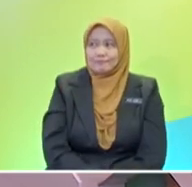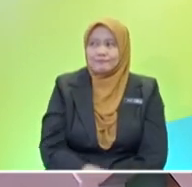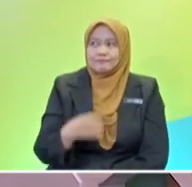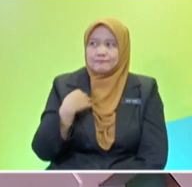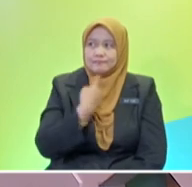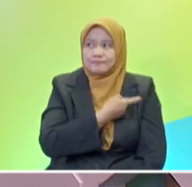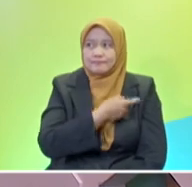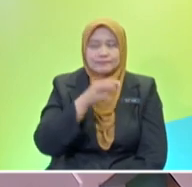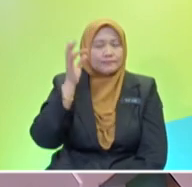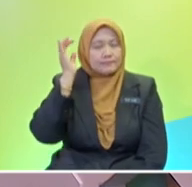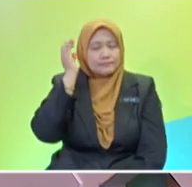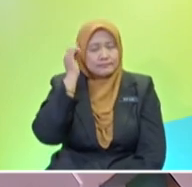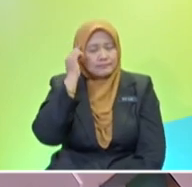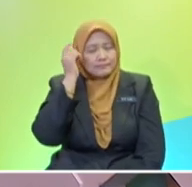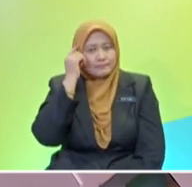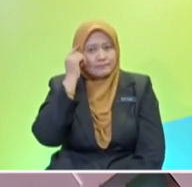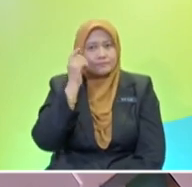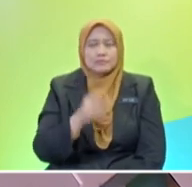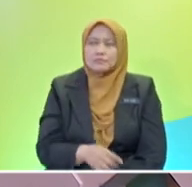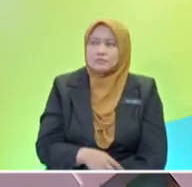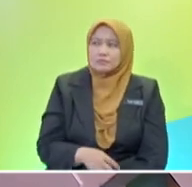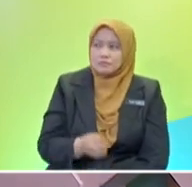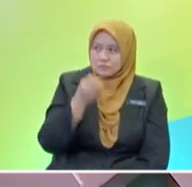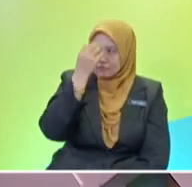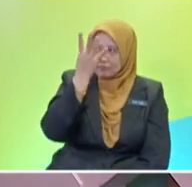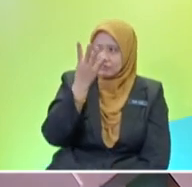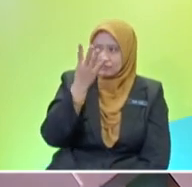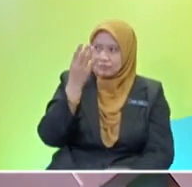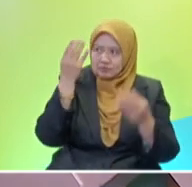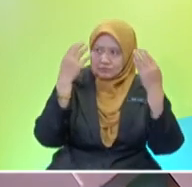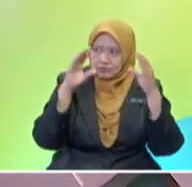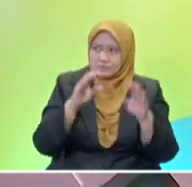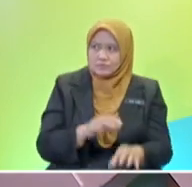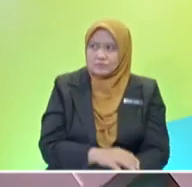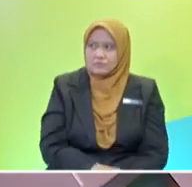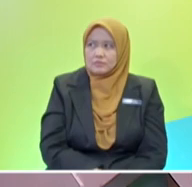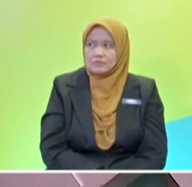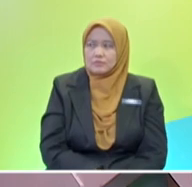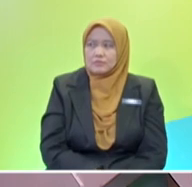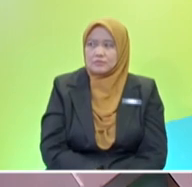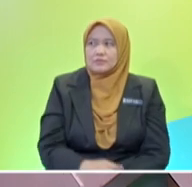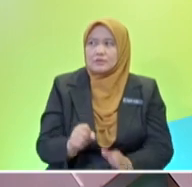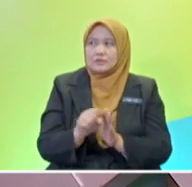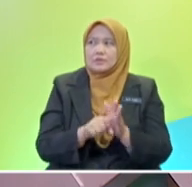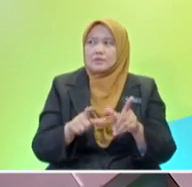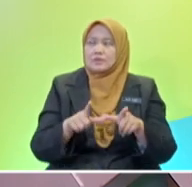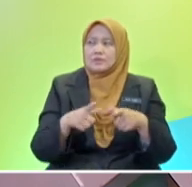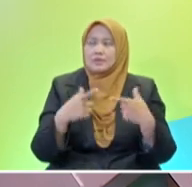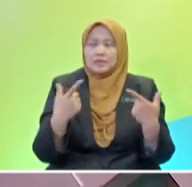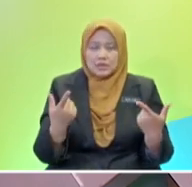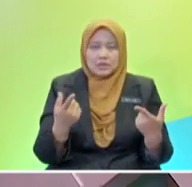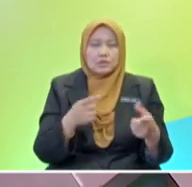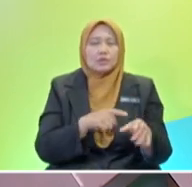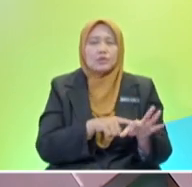sekejap. Apa dia cikgu? Boleh tak bagi tahu cikgu? Kita ulang-ulang sekejap. Selain pada daun betik, apa lagi daun